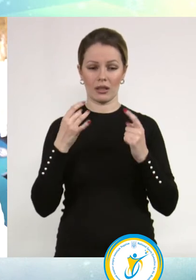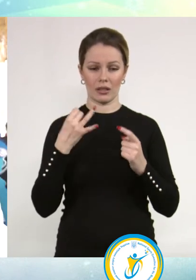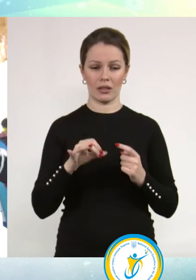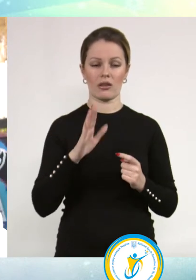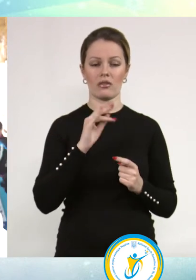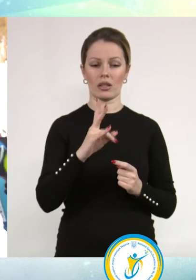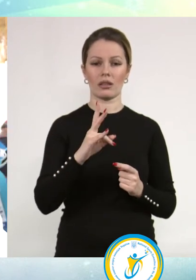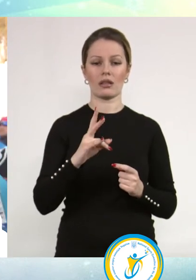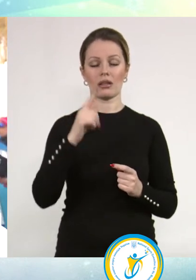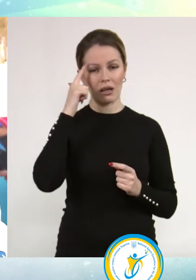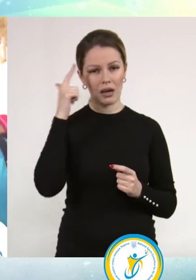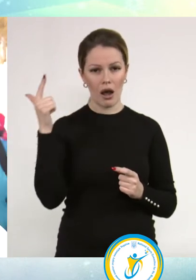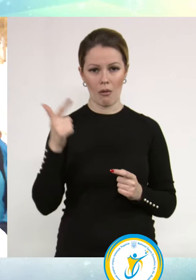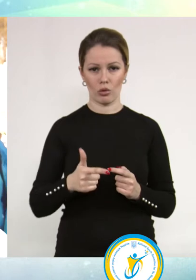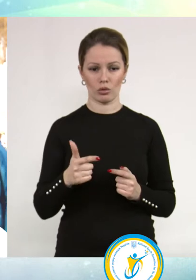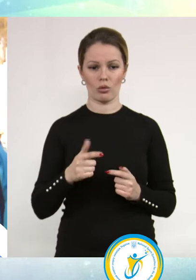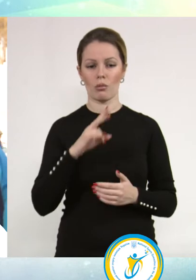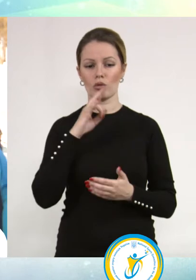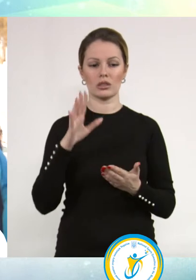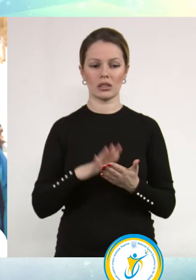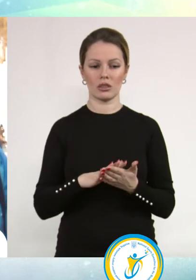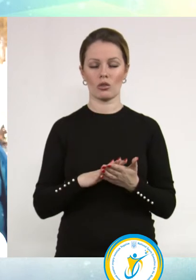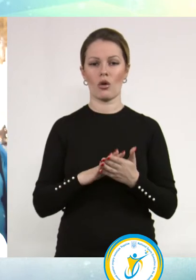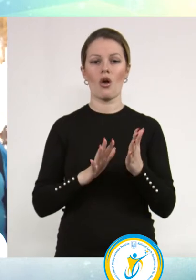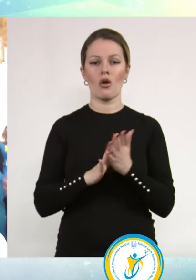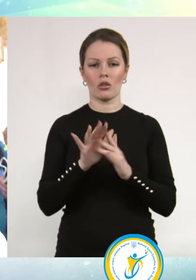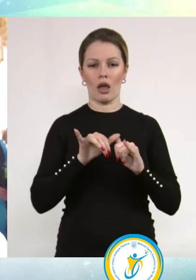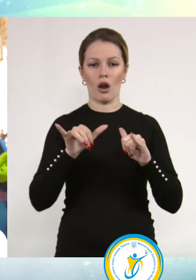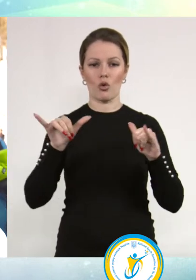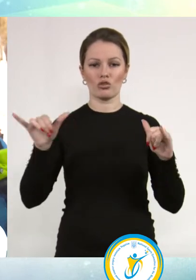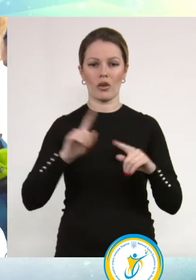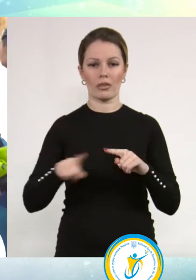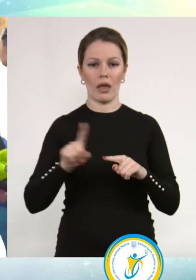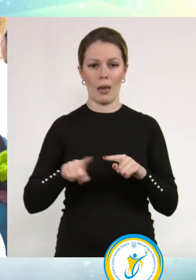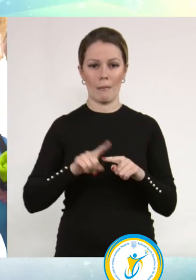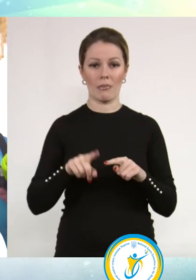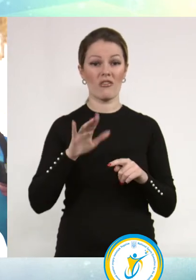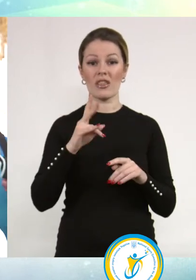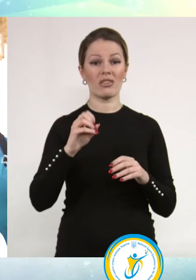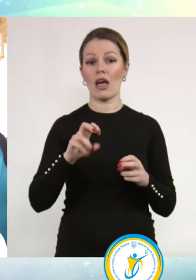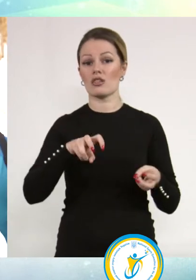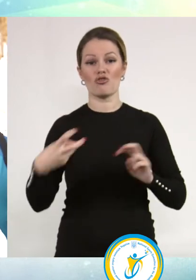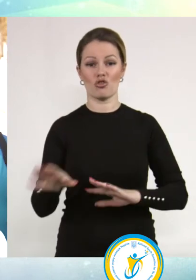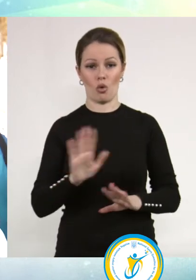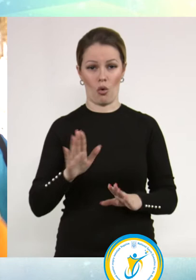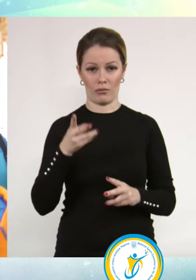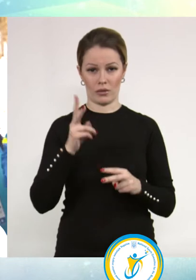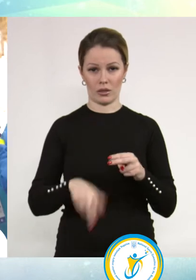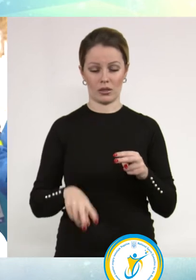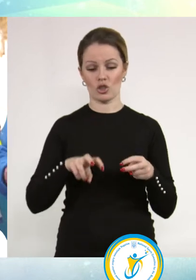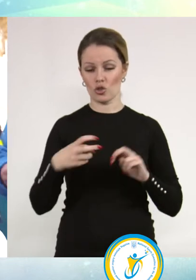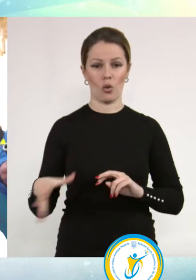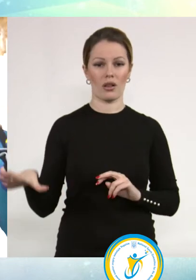Він грамотно, постійно нарощував темп. Вибачте, він не здох в кінці. Здохли